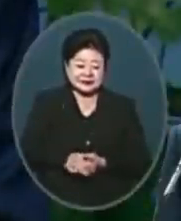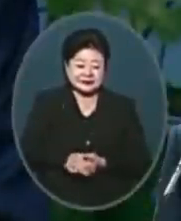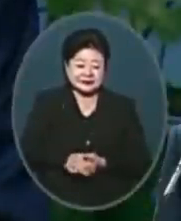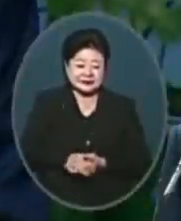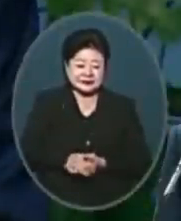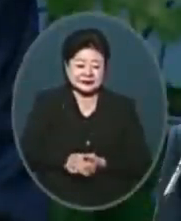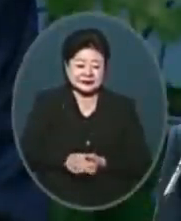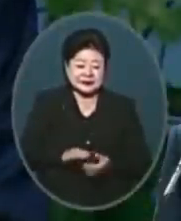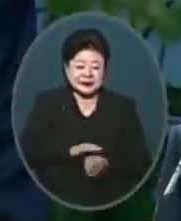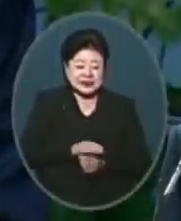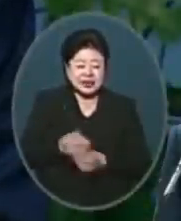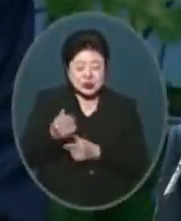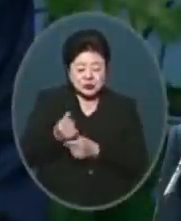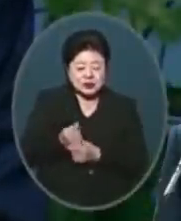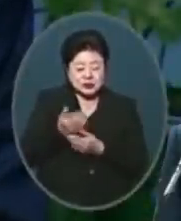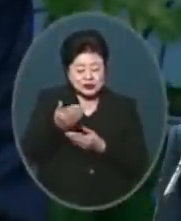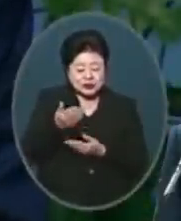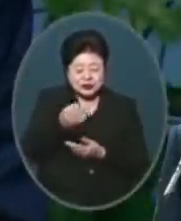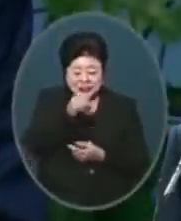사랑으로 붙들어주시고 계십니다.